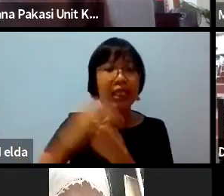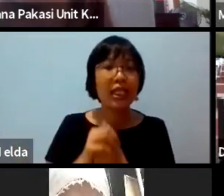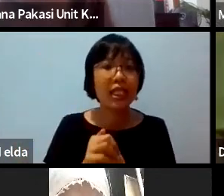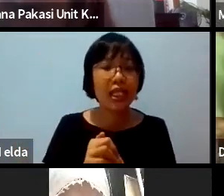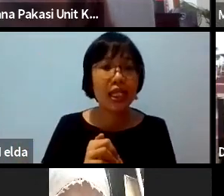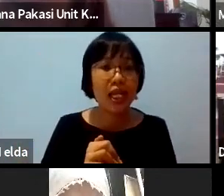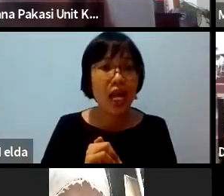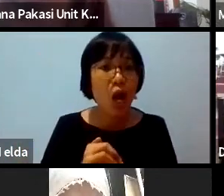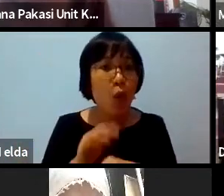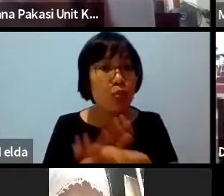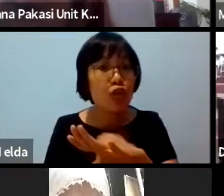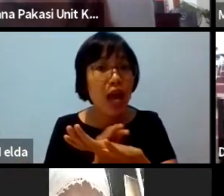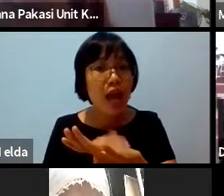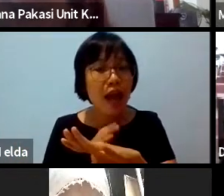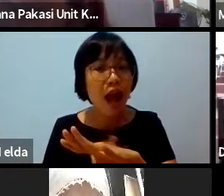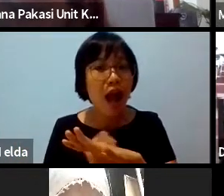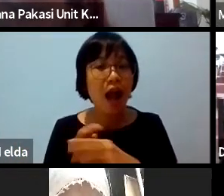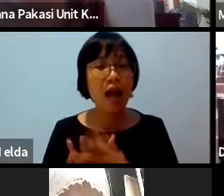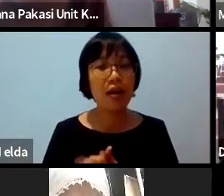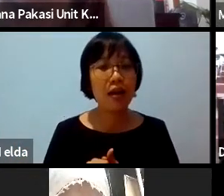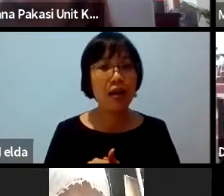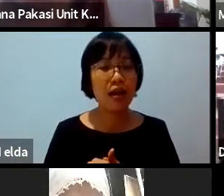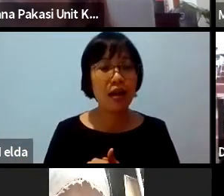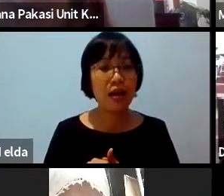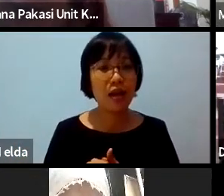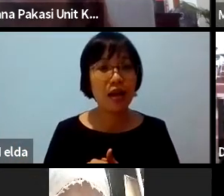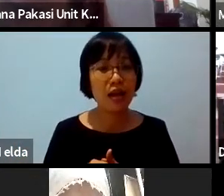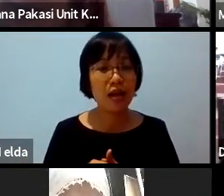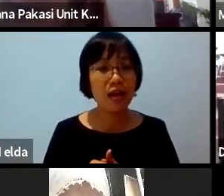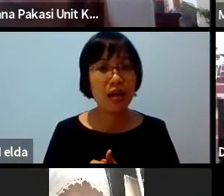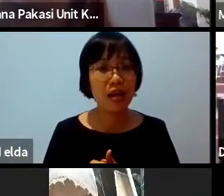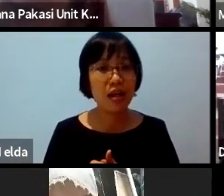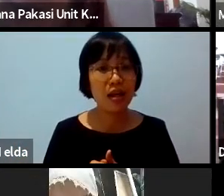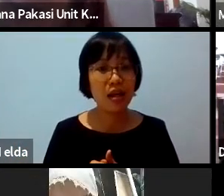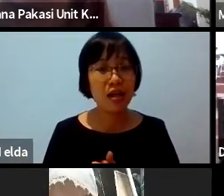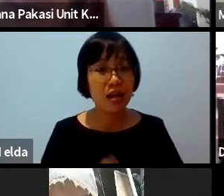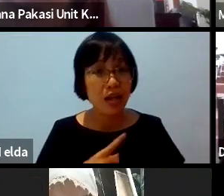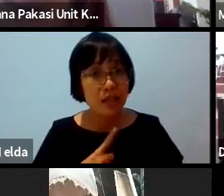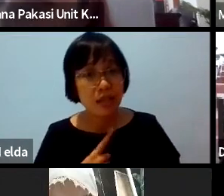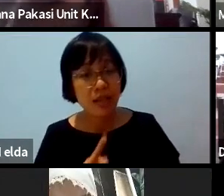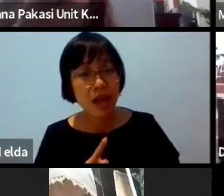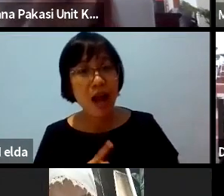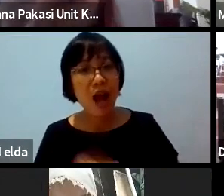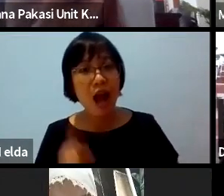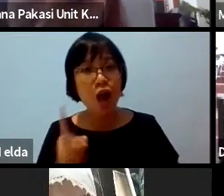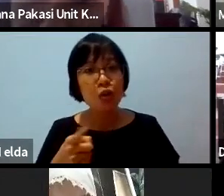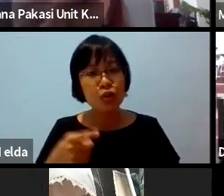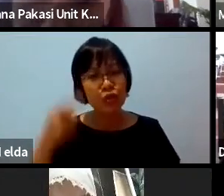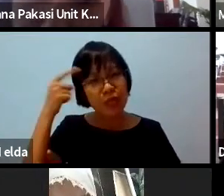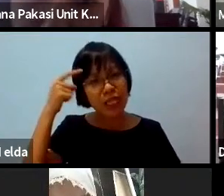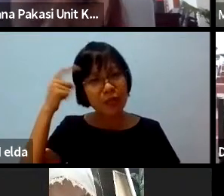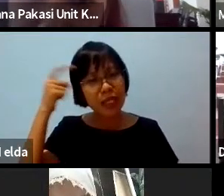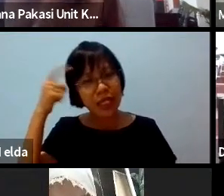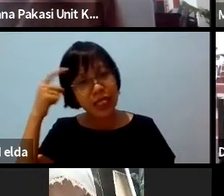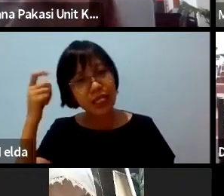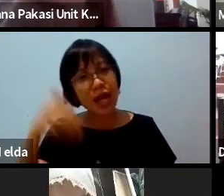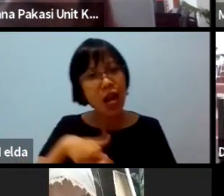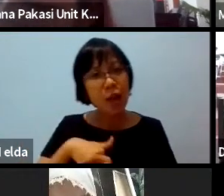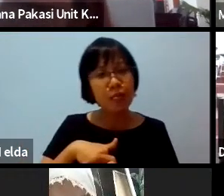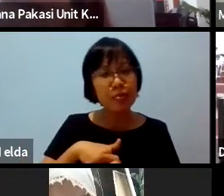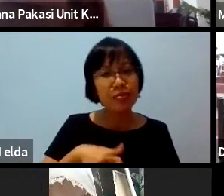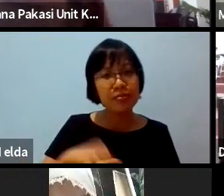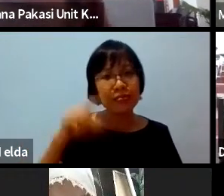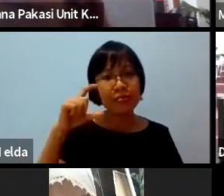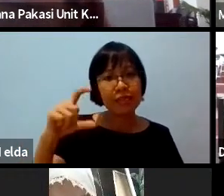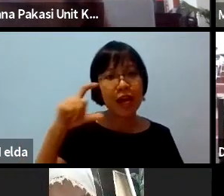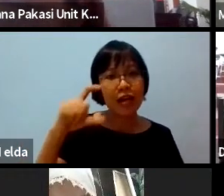bergerak sendiri-sendiri, dan yang saya sarankan adalah berpikir dalam logika lintas, jadi lintas disiplin,